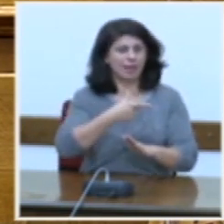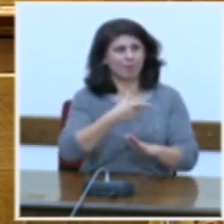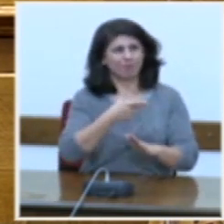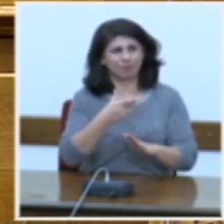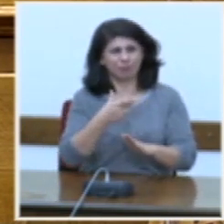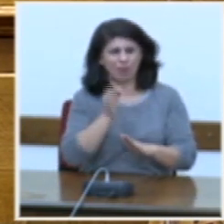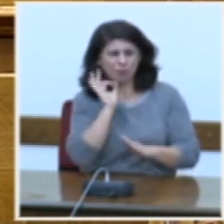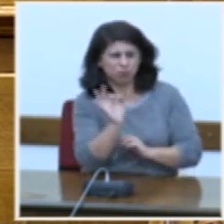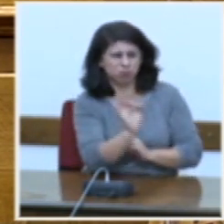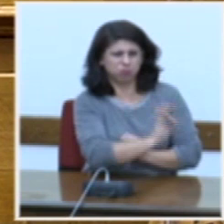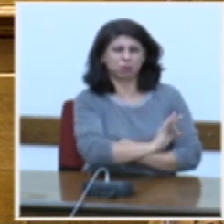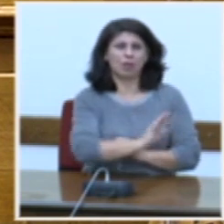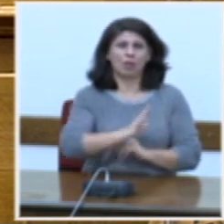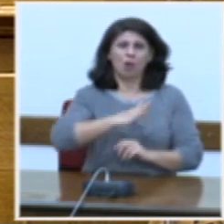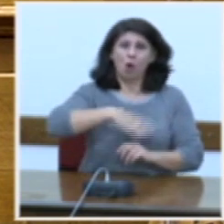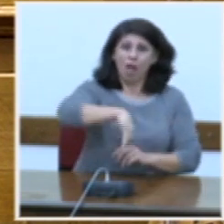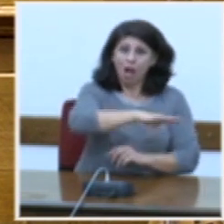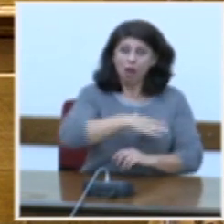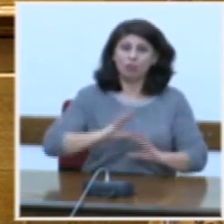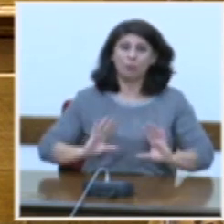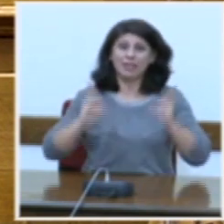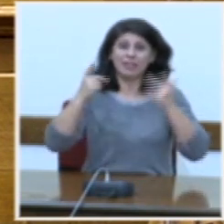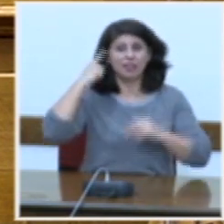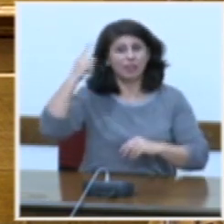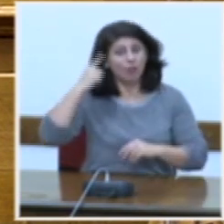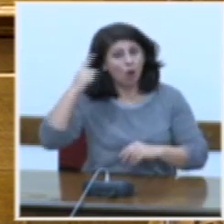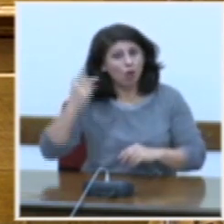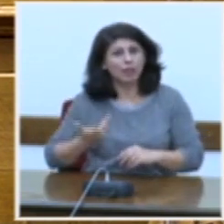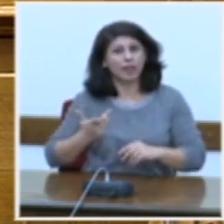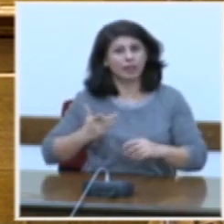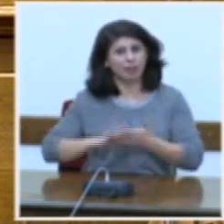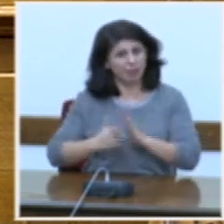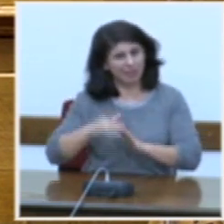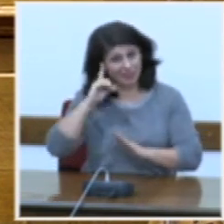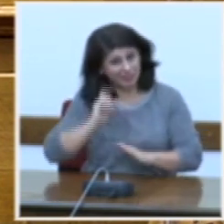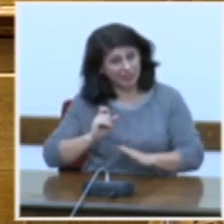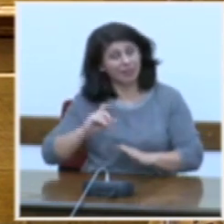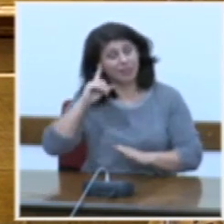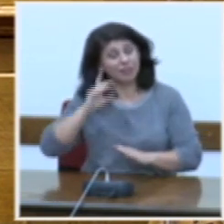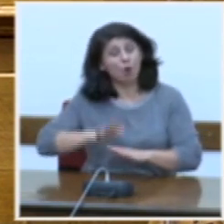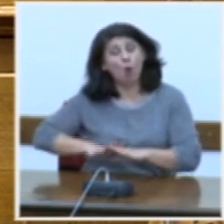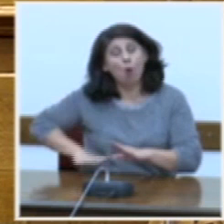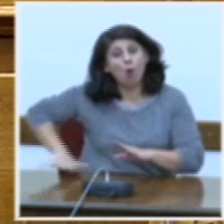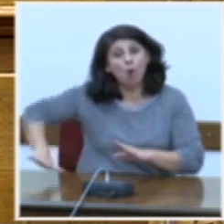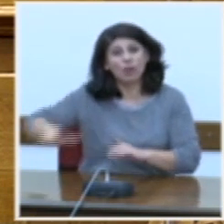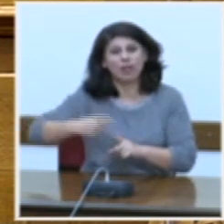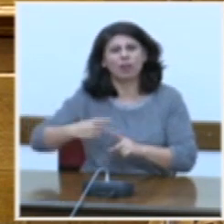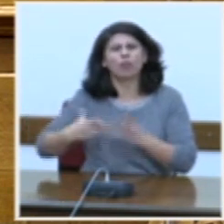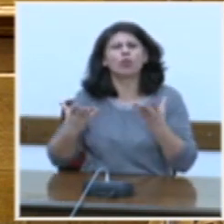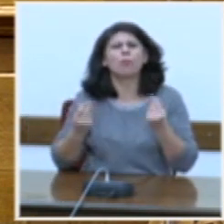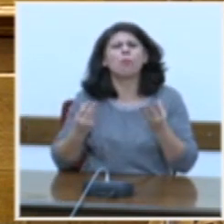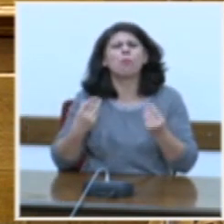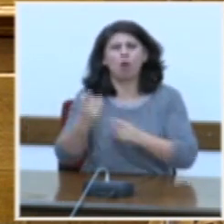η επαναστατική ιδεολογία και πράξη, την ξέρετε. Και την ξέρει και όλος ο ελληνικός λαός εδώ και πάρα πολλά